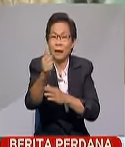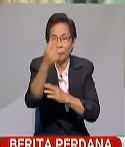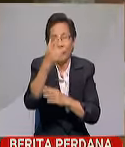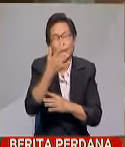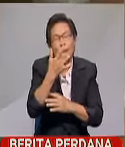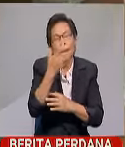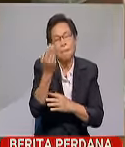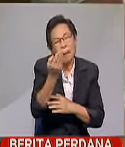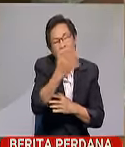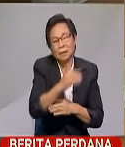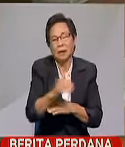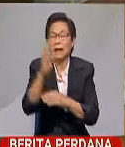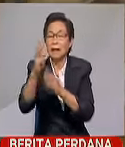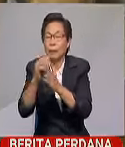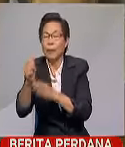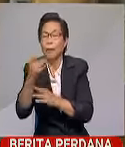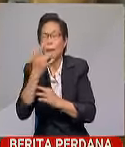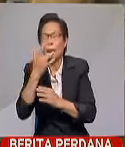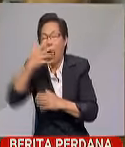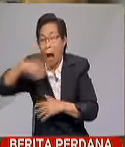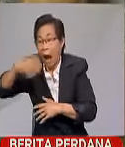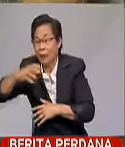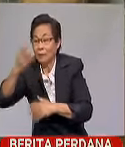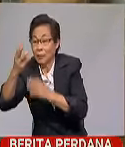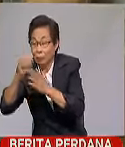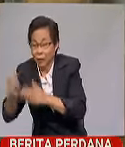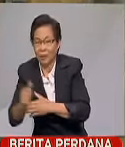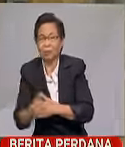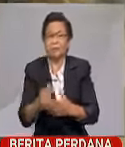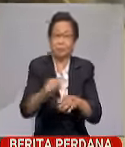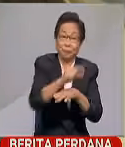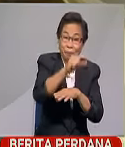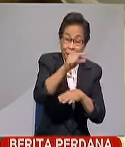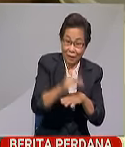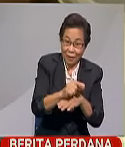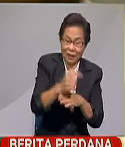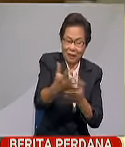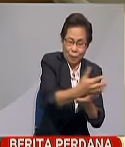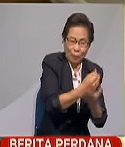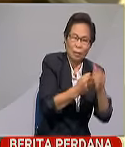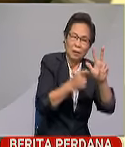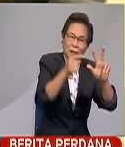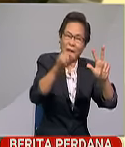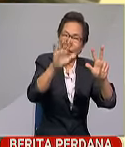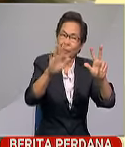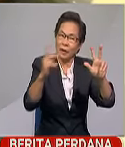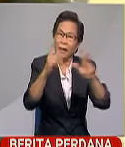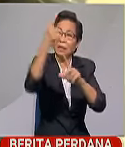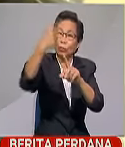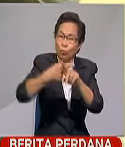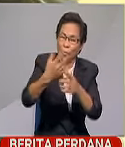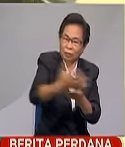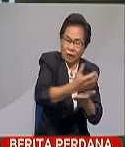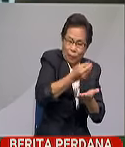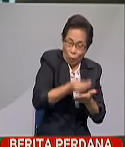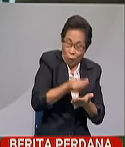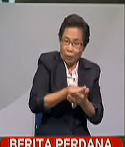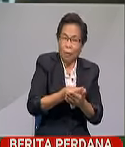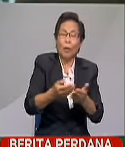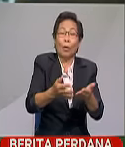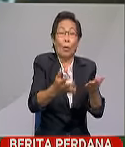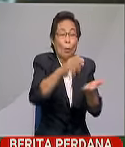asli dan RM6 bagi perisa pedas. Ia mampu menjana pendapatan RM3 hingga RM5,000 sebulan. Permintaan terhadap